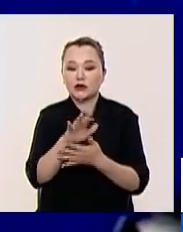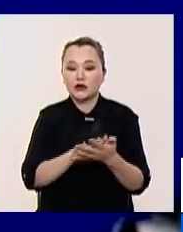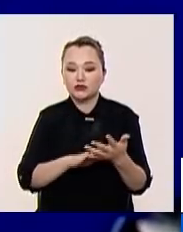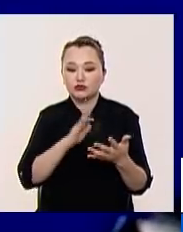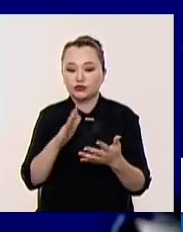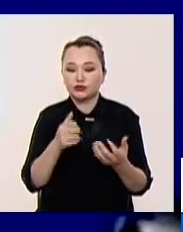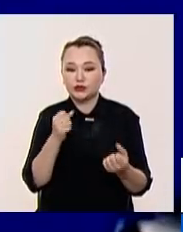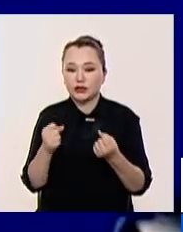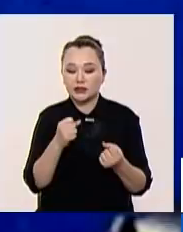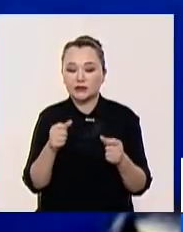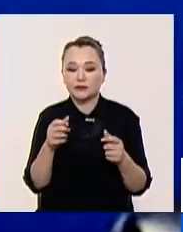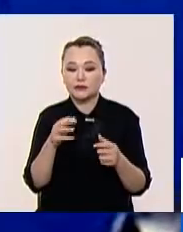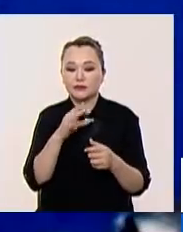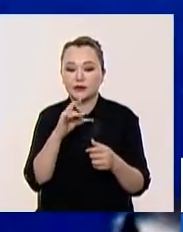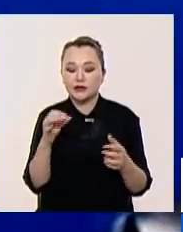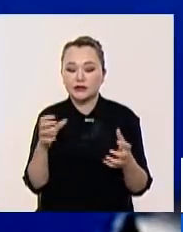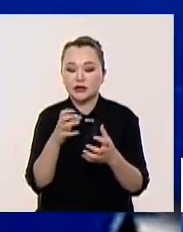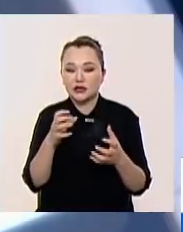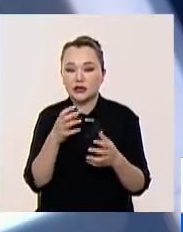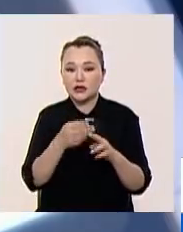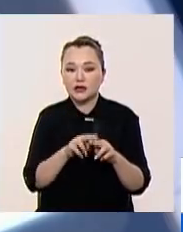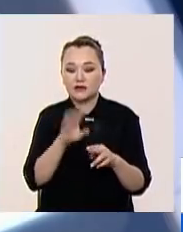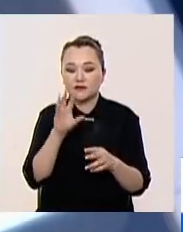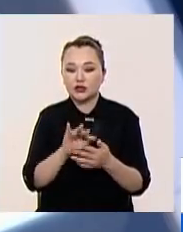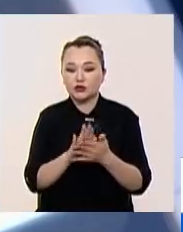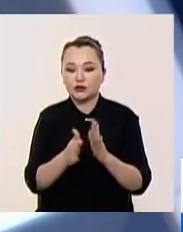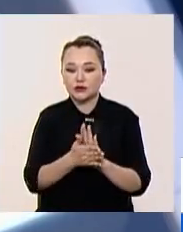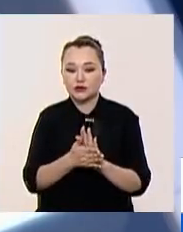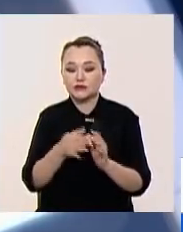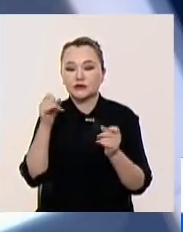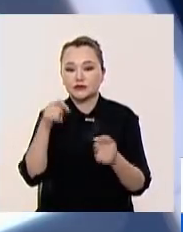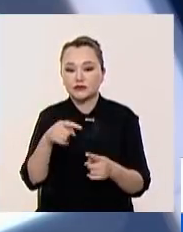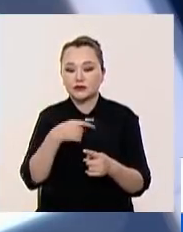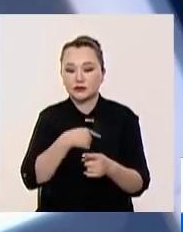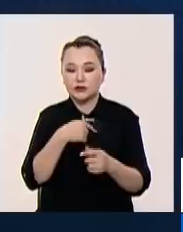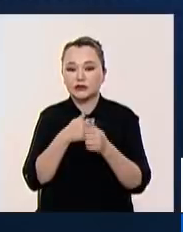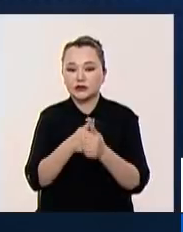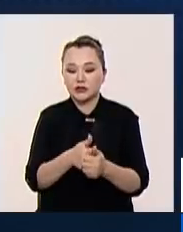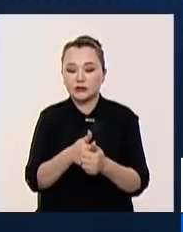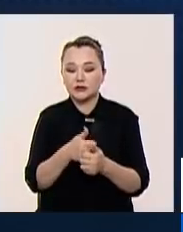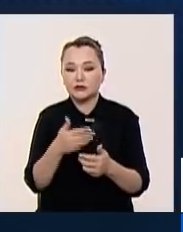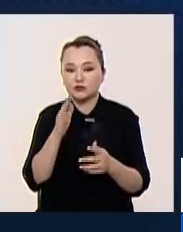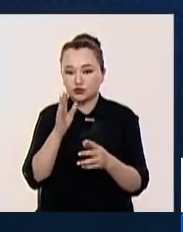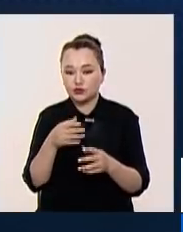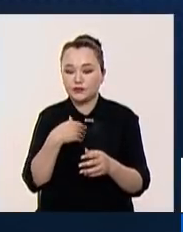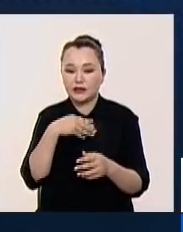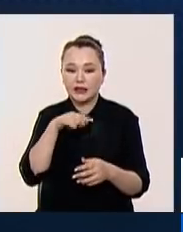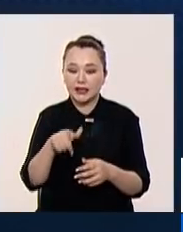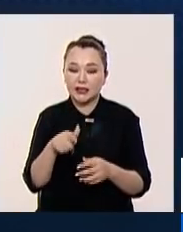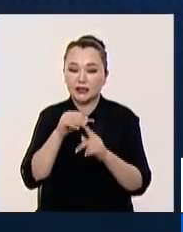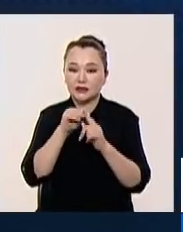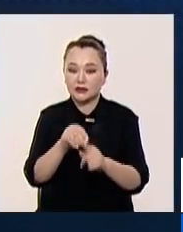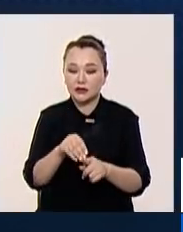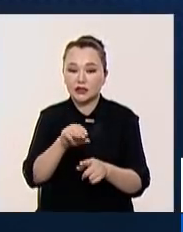при сохранении вот этой вот всей ситуации. Соответственно, мы тянемся вслед за ним. Если тенге и дальше будет